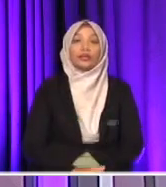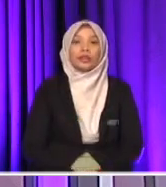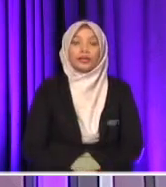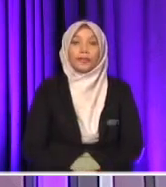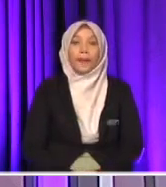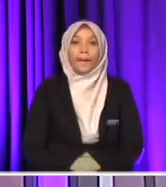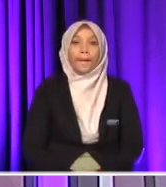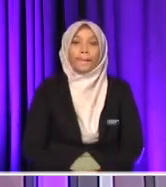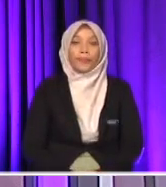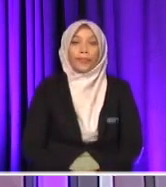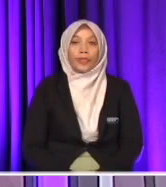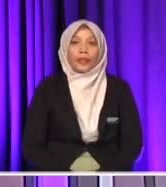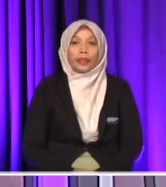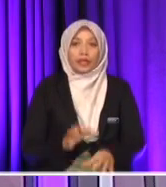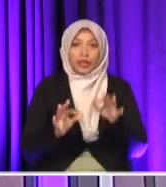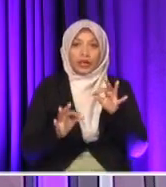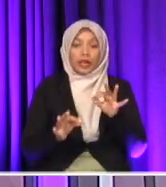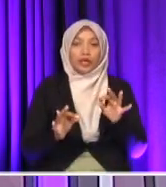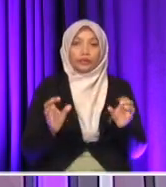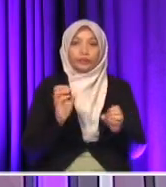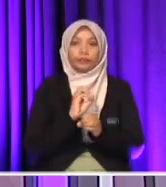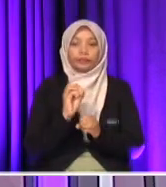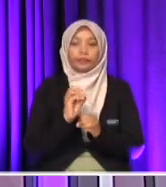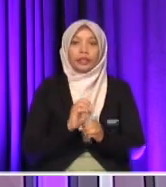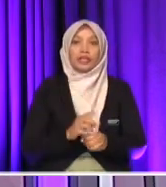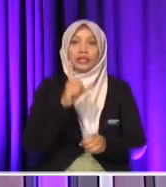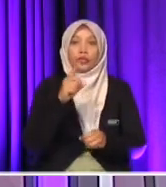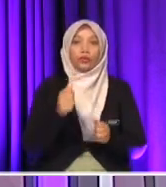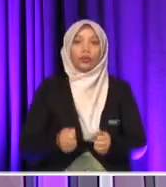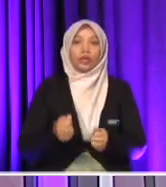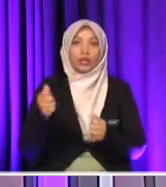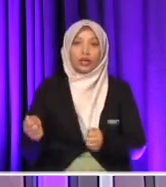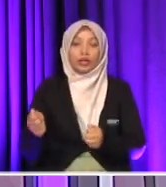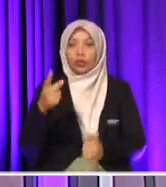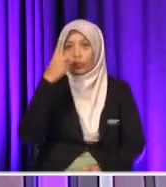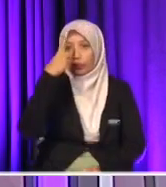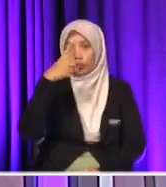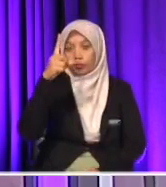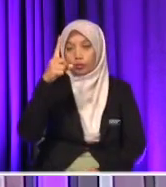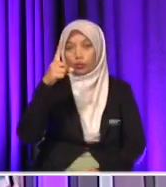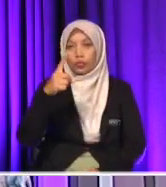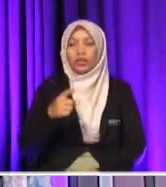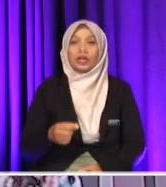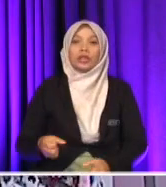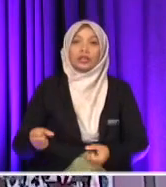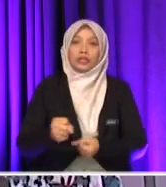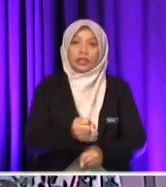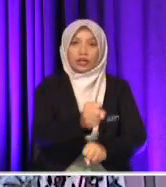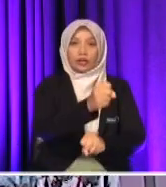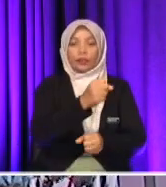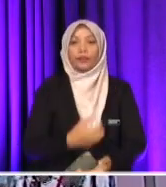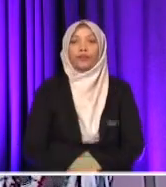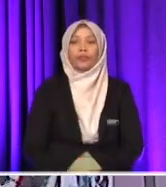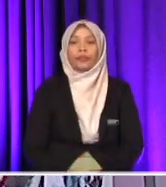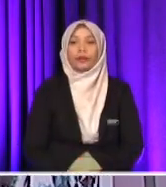apa ni osiloskop tadi. Tapi kalau tak ada maksud kita perlu satu alat untuk salurkan bentuk gelombang tadi baru kita dapat melihat bentuk gelombang